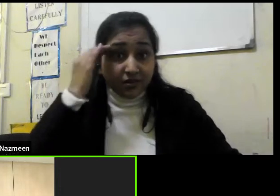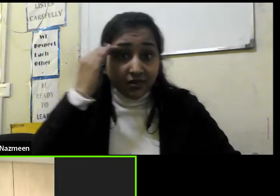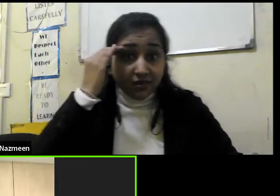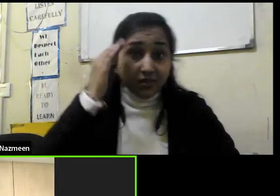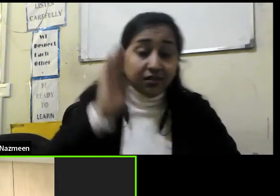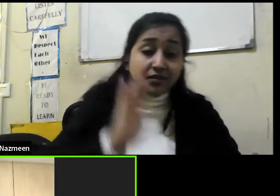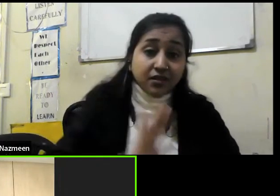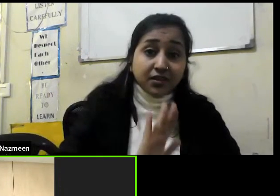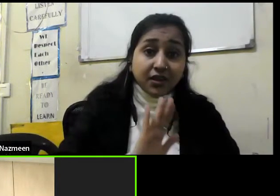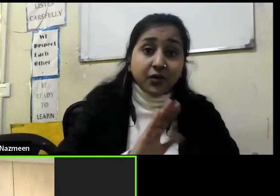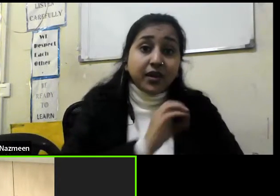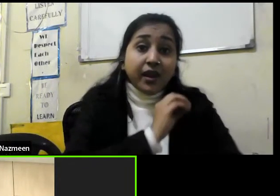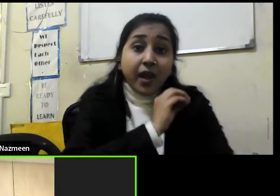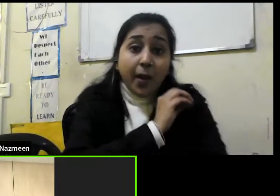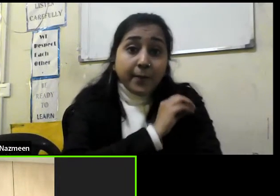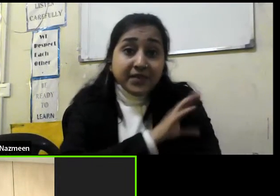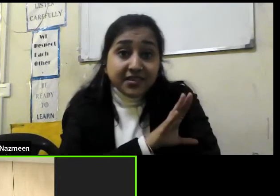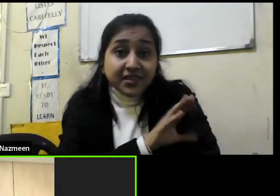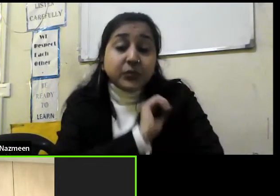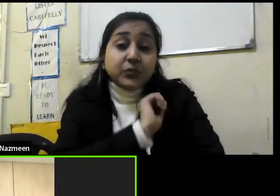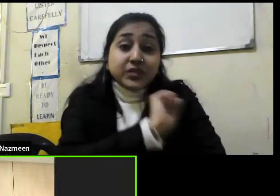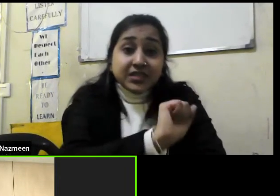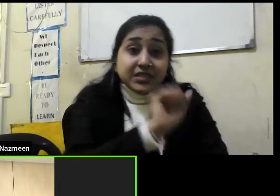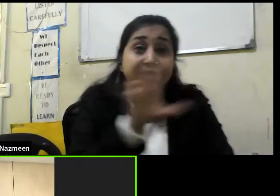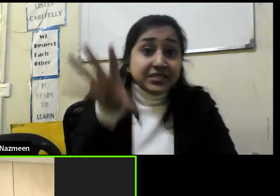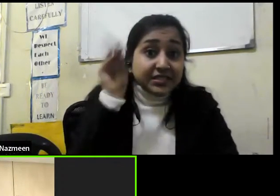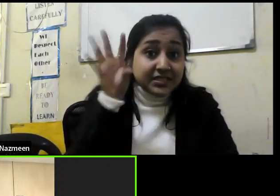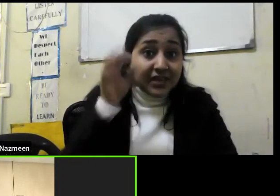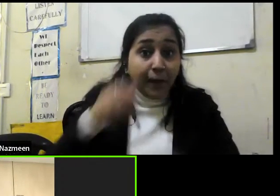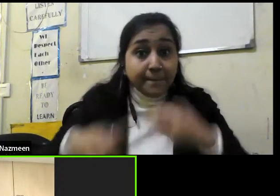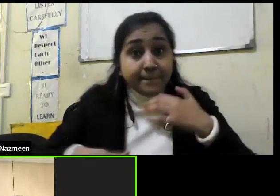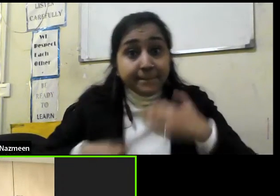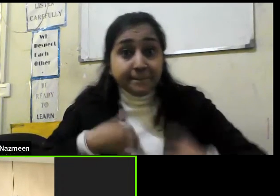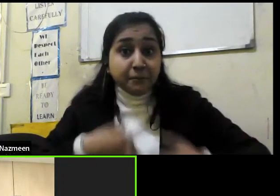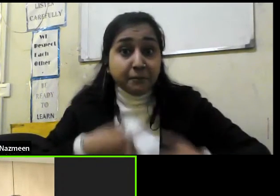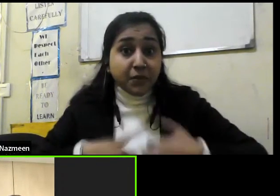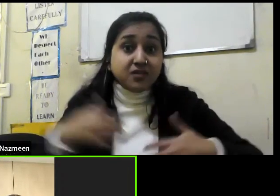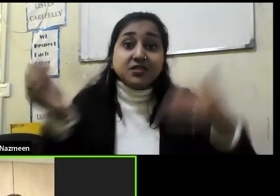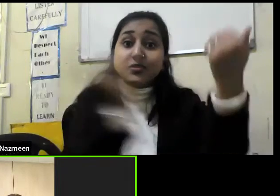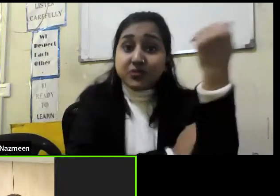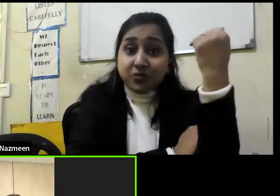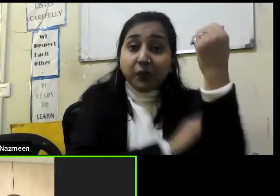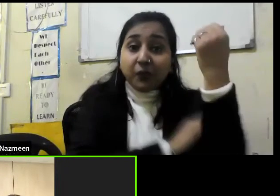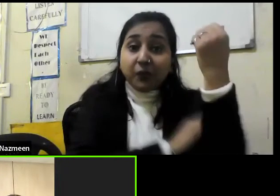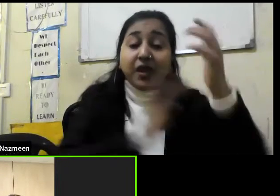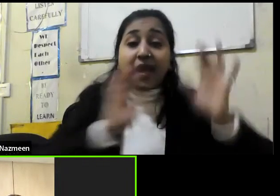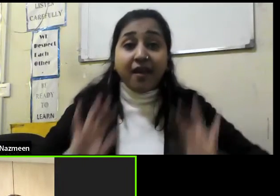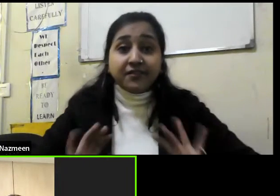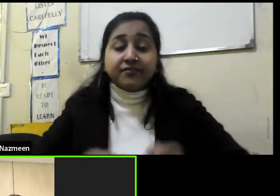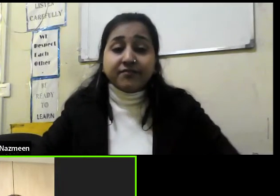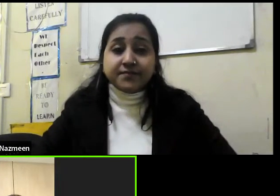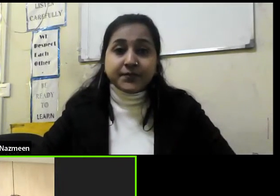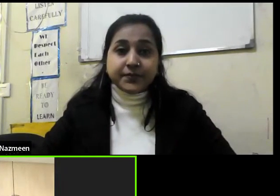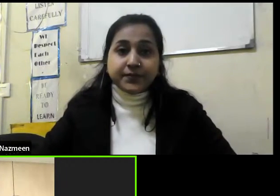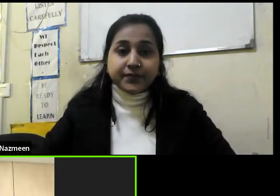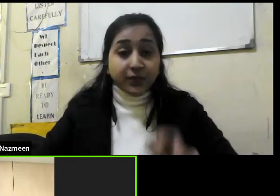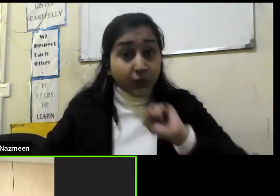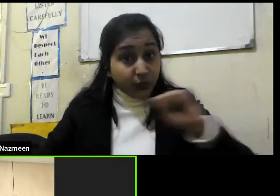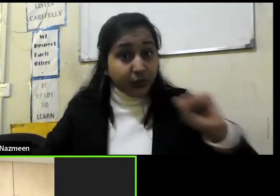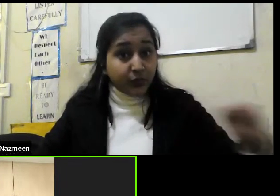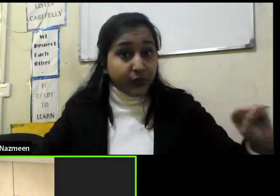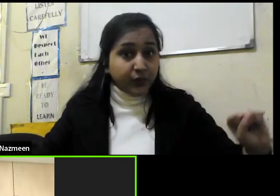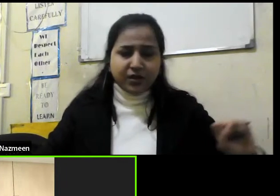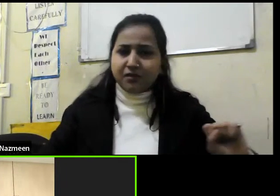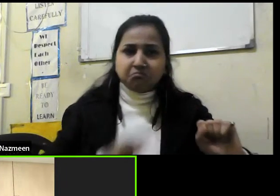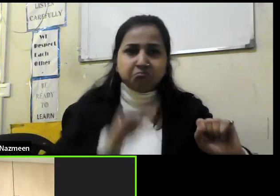हैं, उनका जो सीखने का पैशन है वो इतना स्ट्रॉन्ग है, एंड दे आर not lesser than